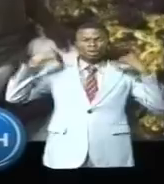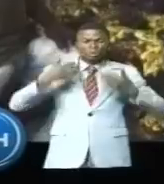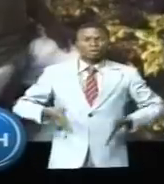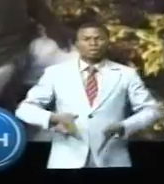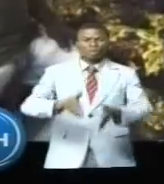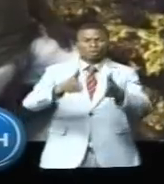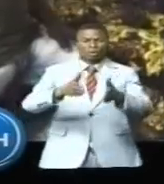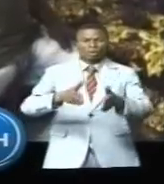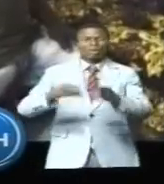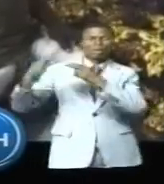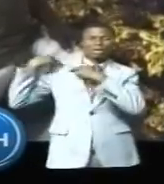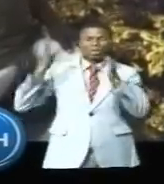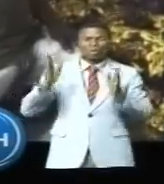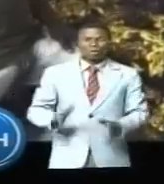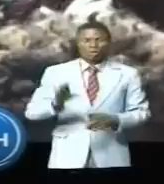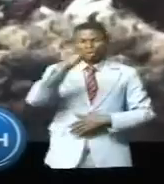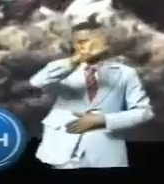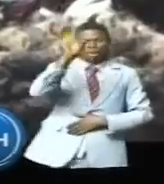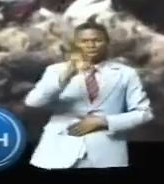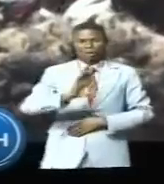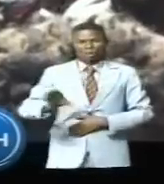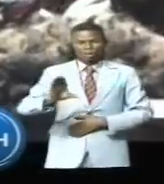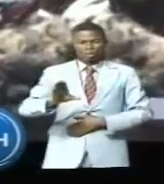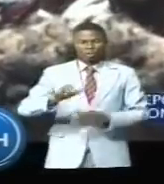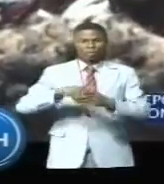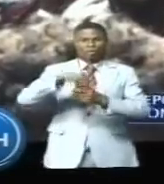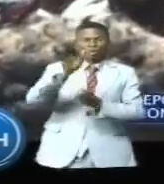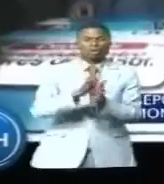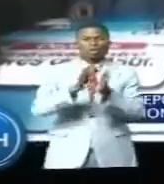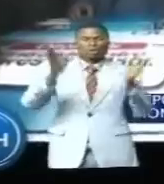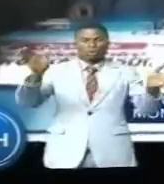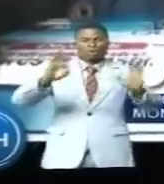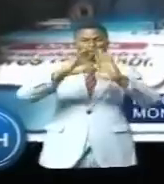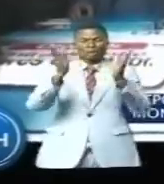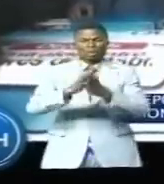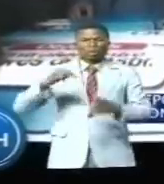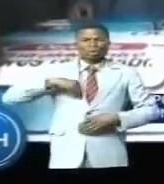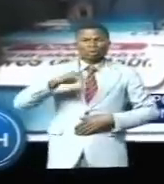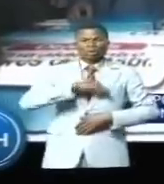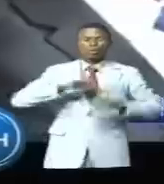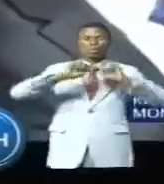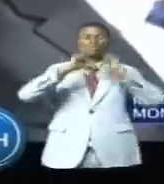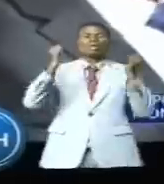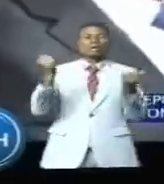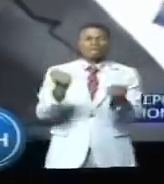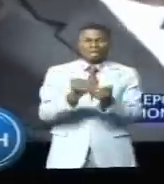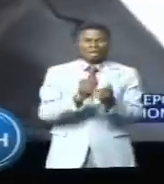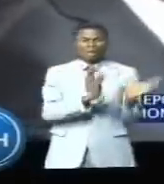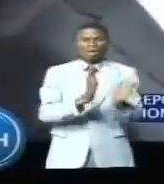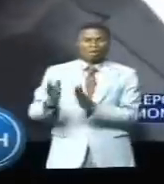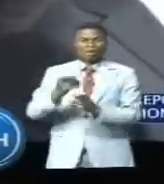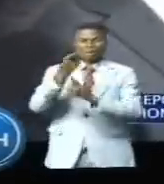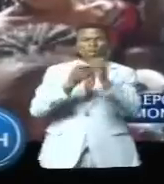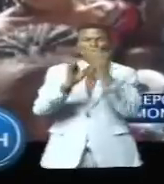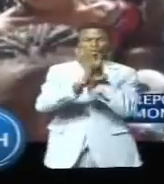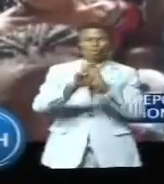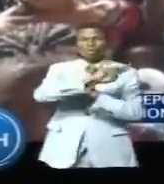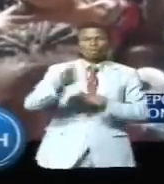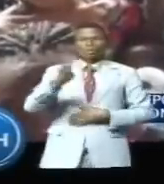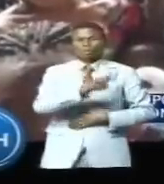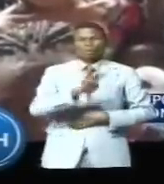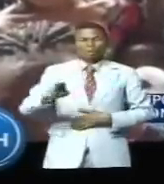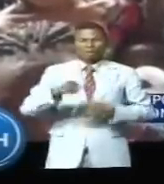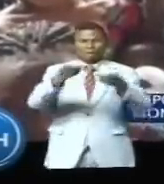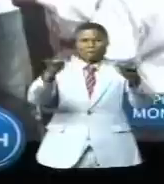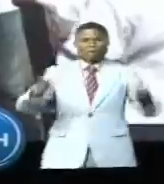rues et responsables communaux. La sortie officielle avec tout le membre de l'association est prévue en août 2022 au